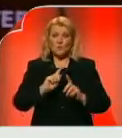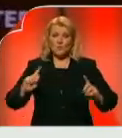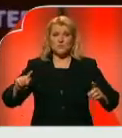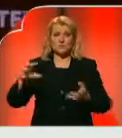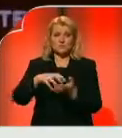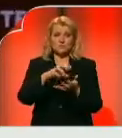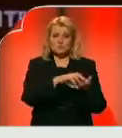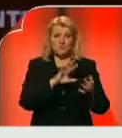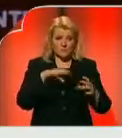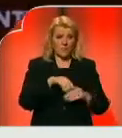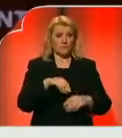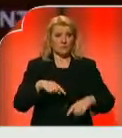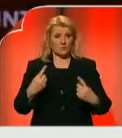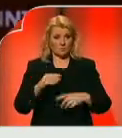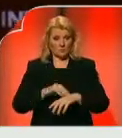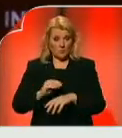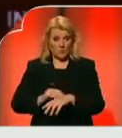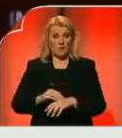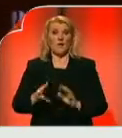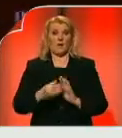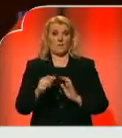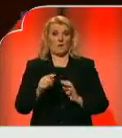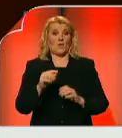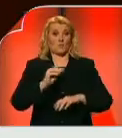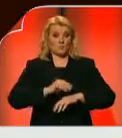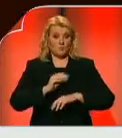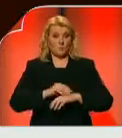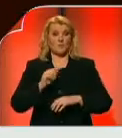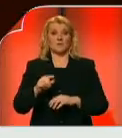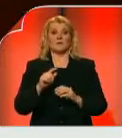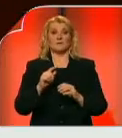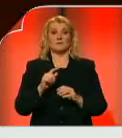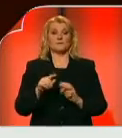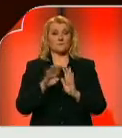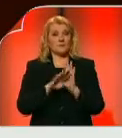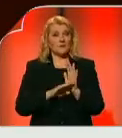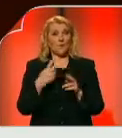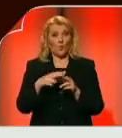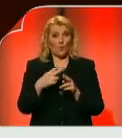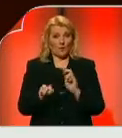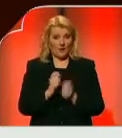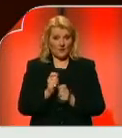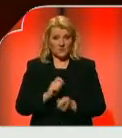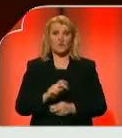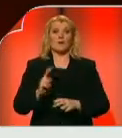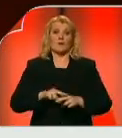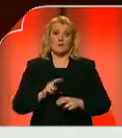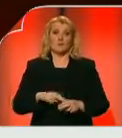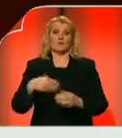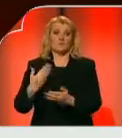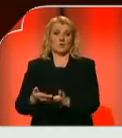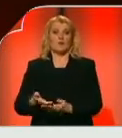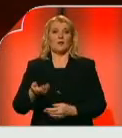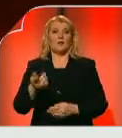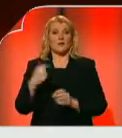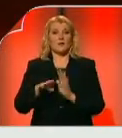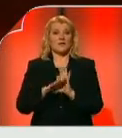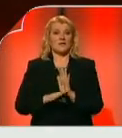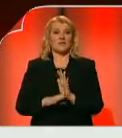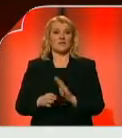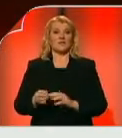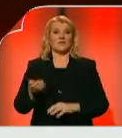dalších subjektů. Na základě těch připomínek se ta legislativa upraví. A předloží se legislativní radě